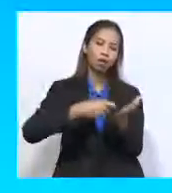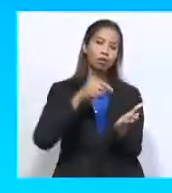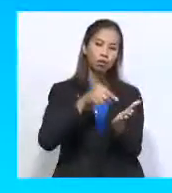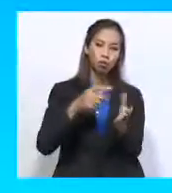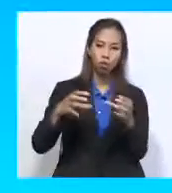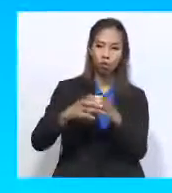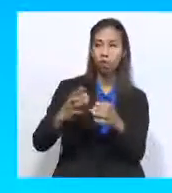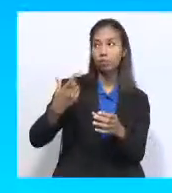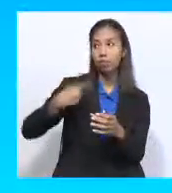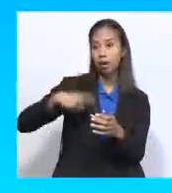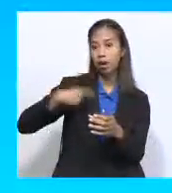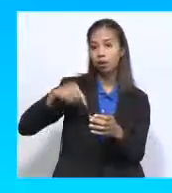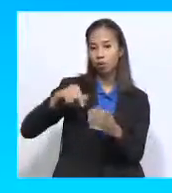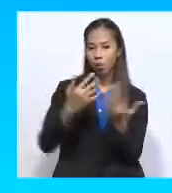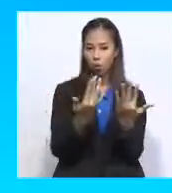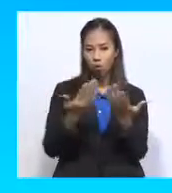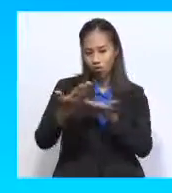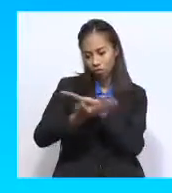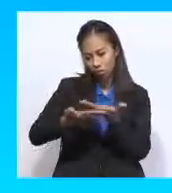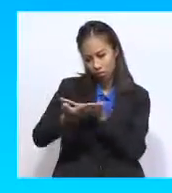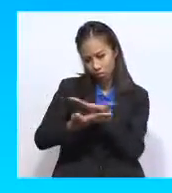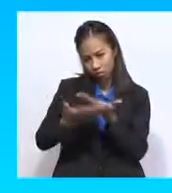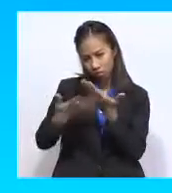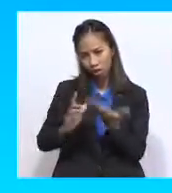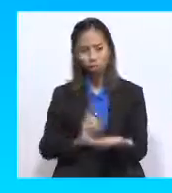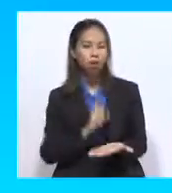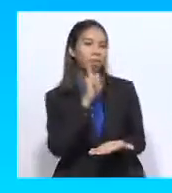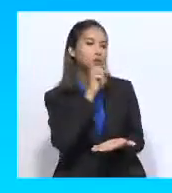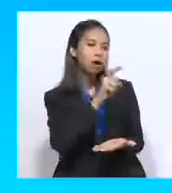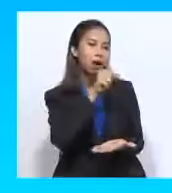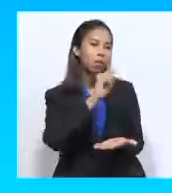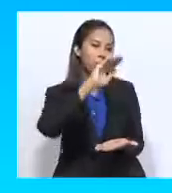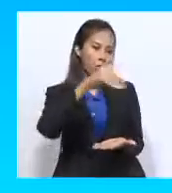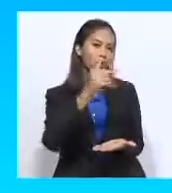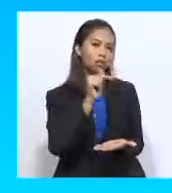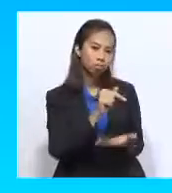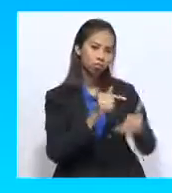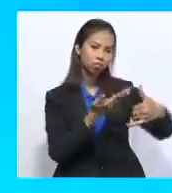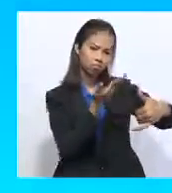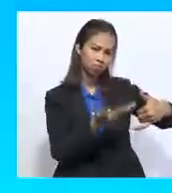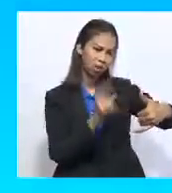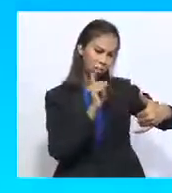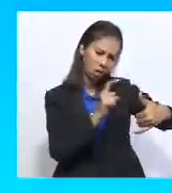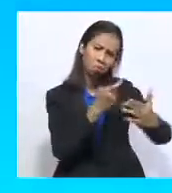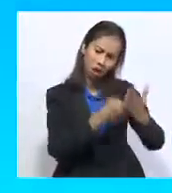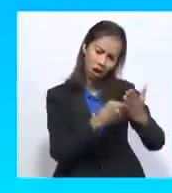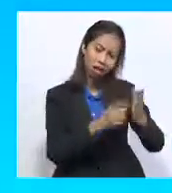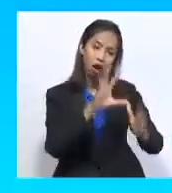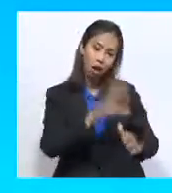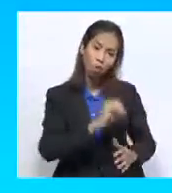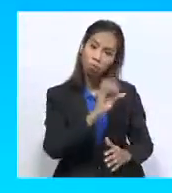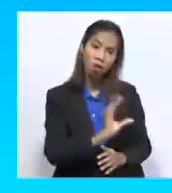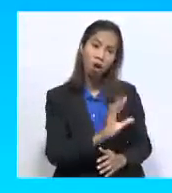ครับทางทีมทนายความกำลังหารือแล้วก็จะนำไปเสนอถามความเห็นจากนายสุวิทย์อีกครั้งหนึ่งนะครับว่าจะยื่นประกันตัวหรือไ